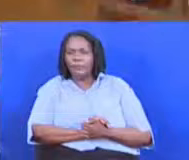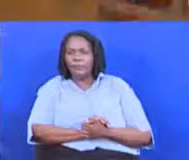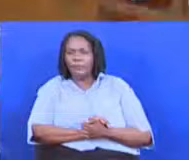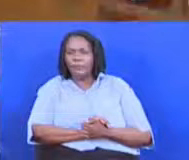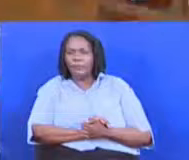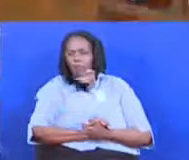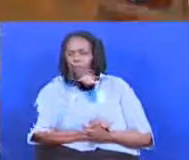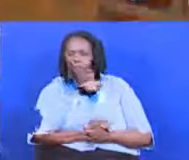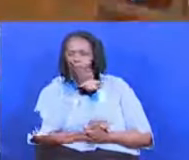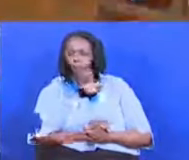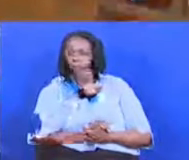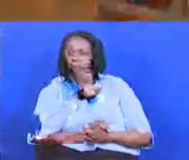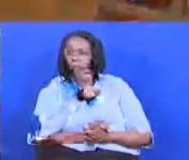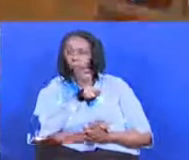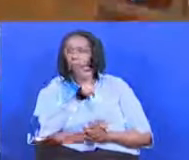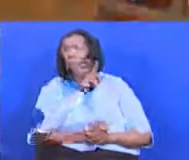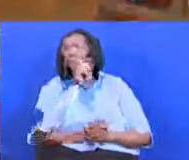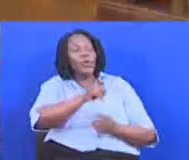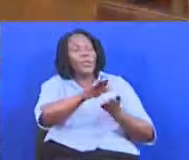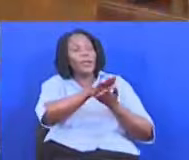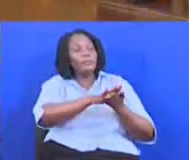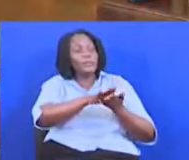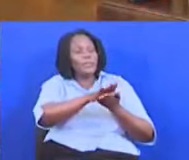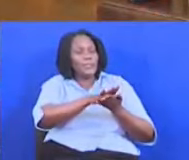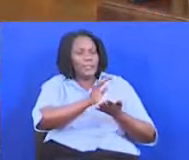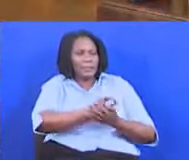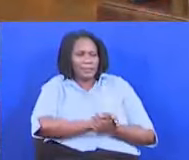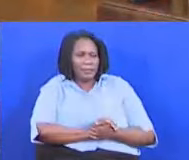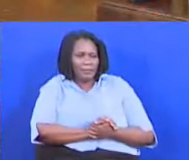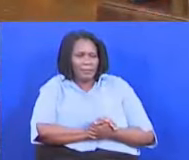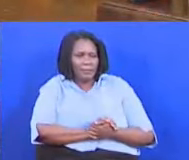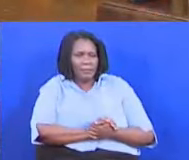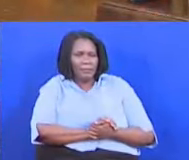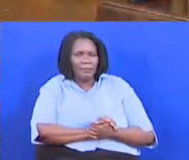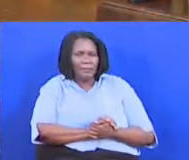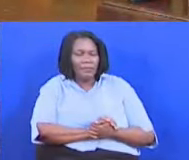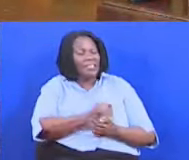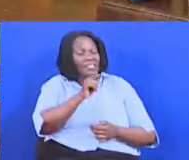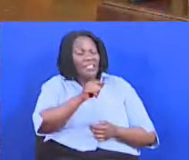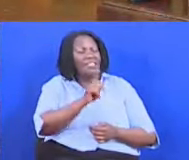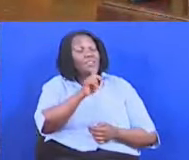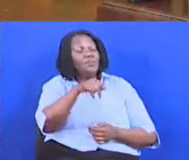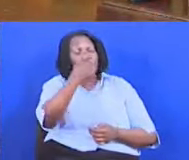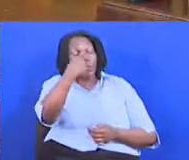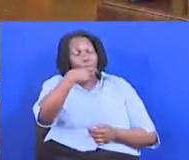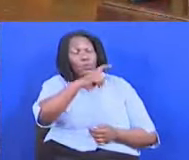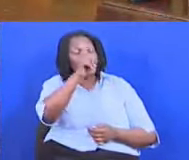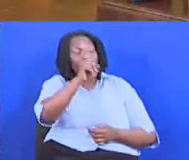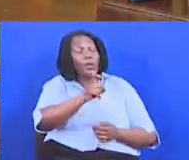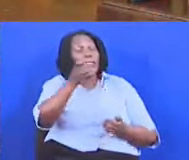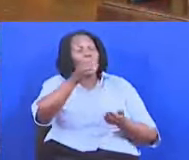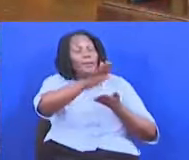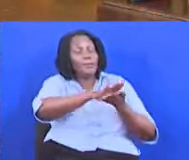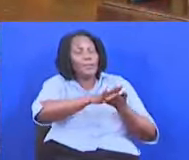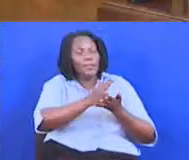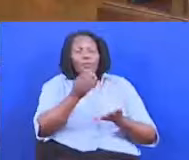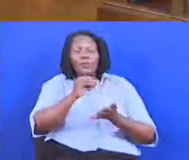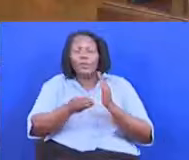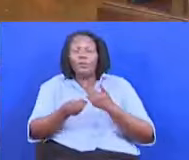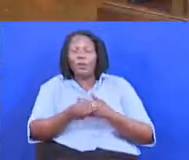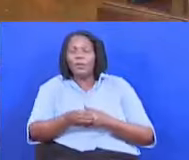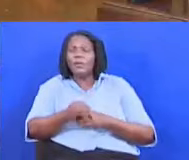Lije kama swali la msingi, tembo ama ndovu, lakini lije kama swali la msingi kwa sababu maeneo mengi